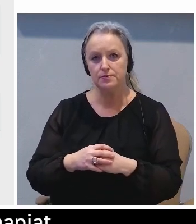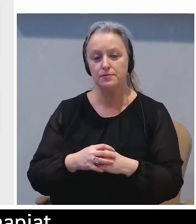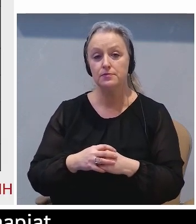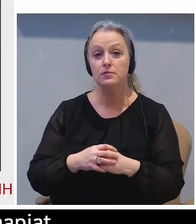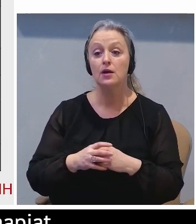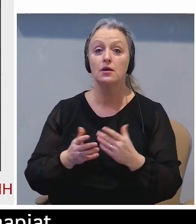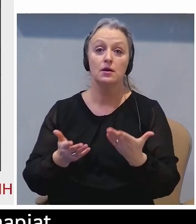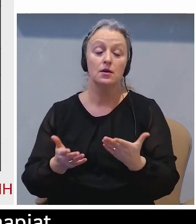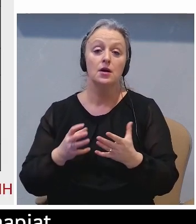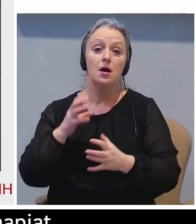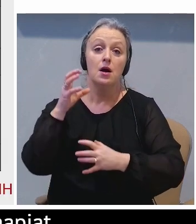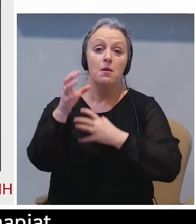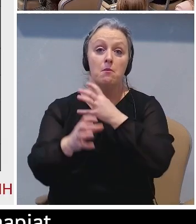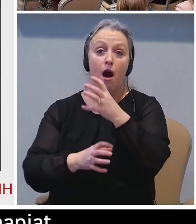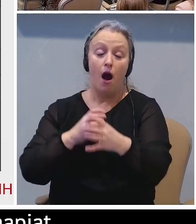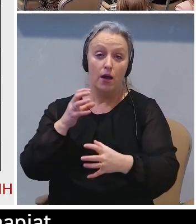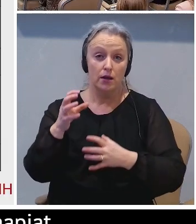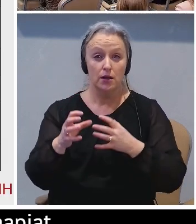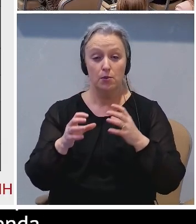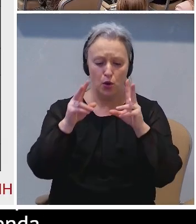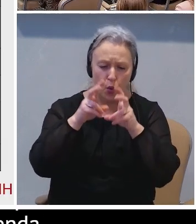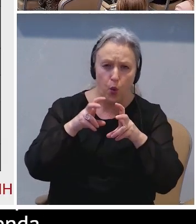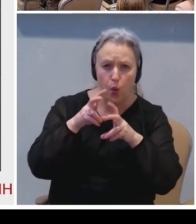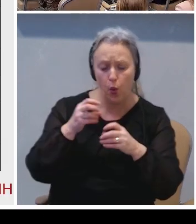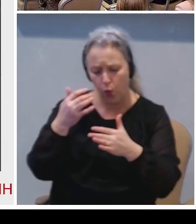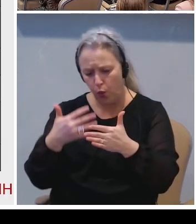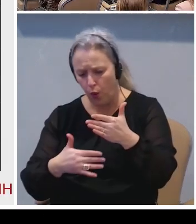Maailmas on hulgaliselt uuringuid, sealhulgas